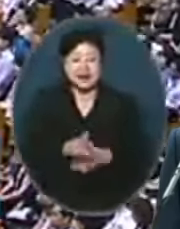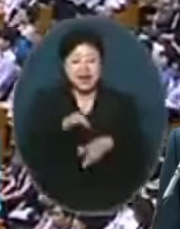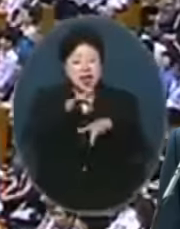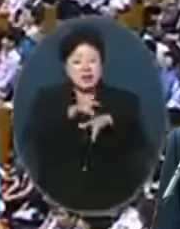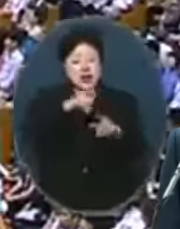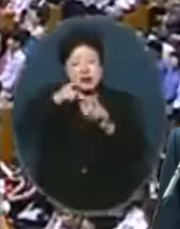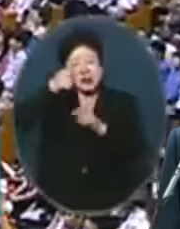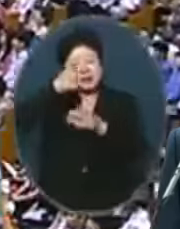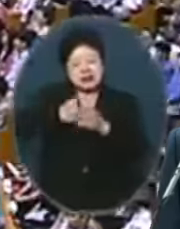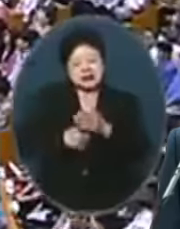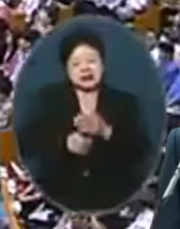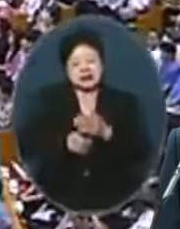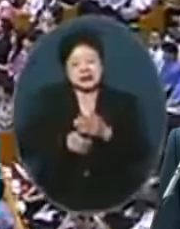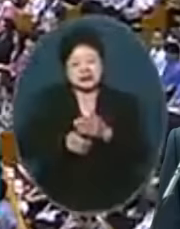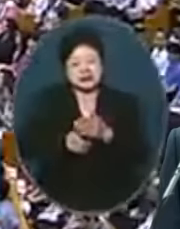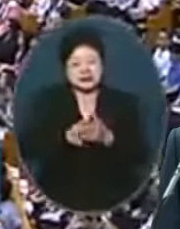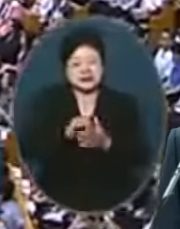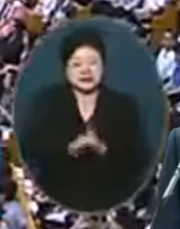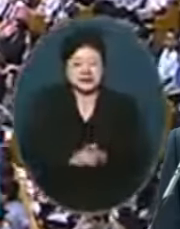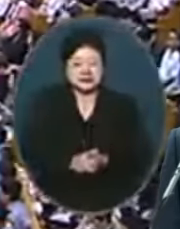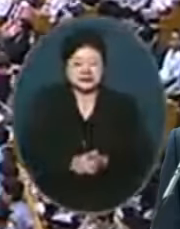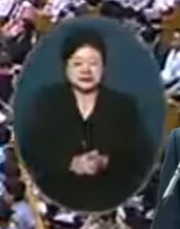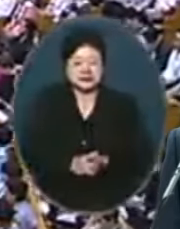마귀의 꾀에 빠져